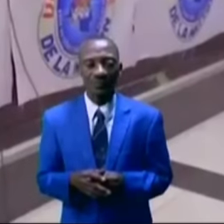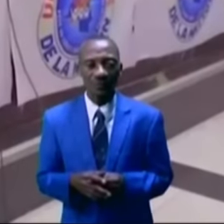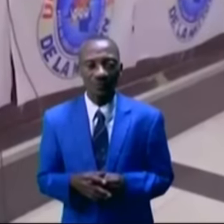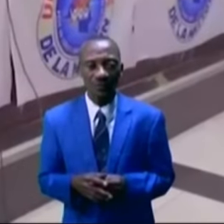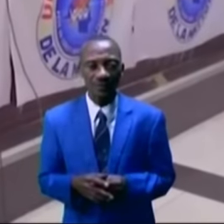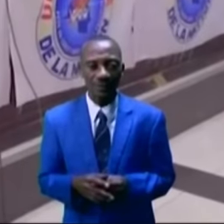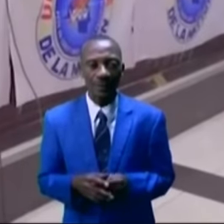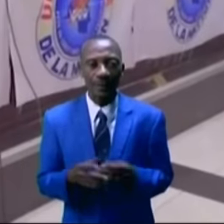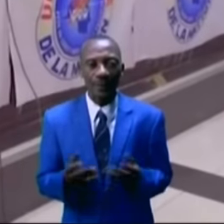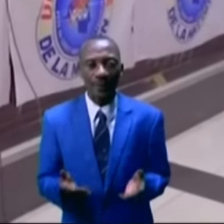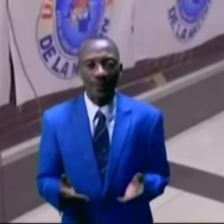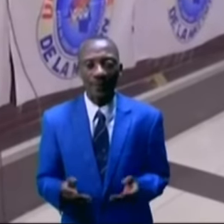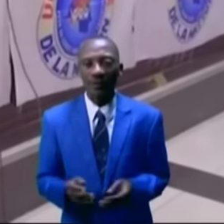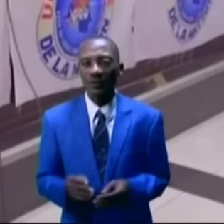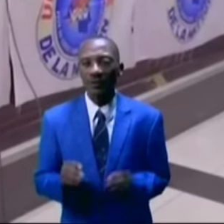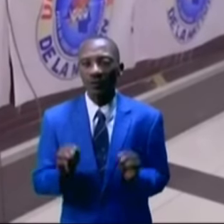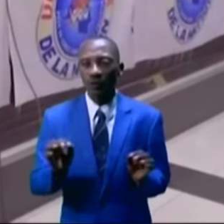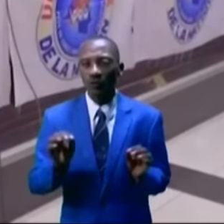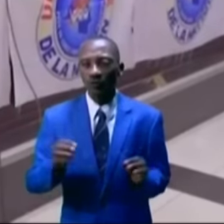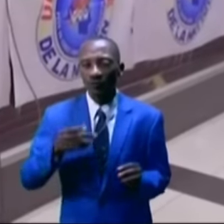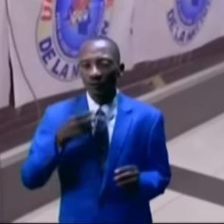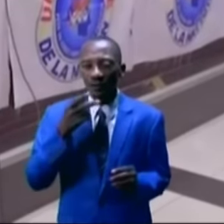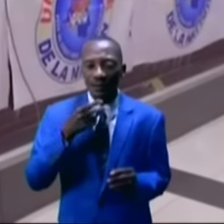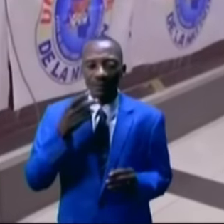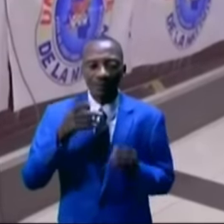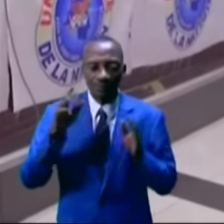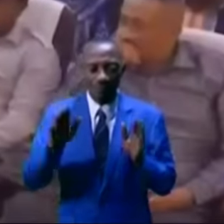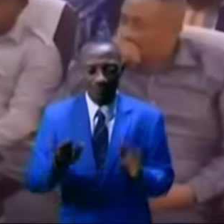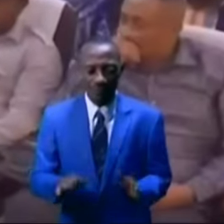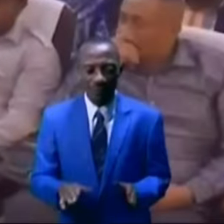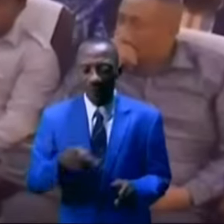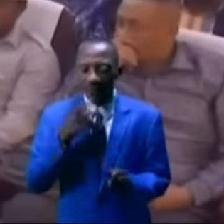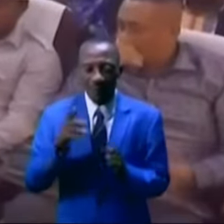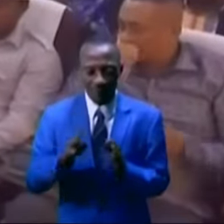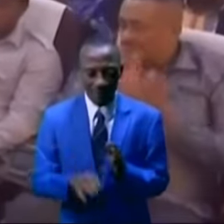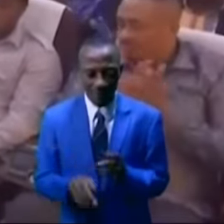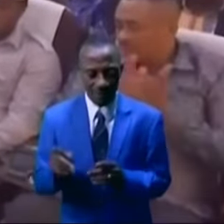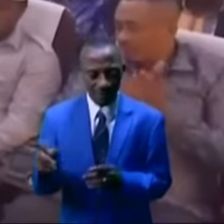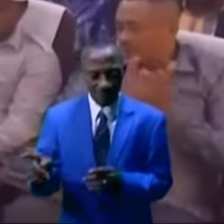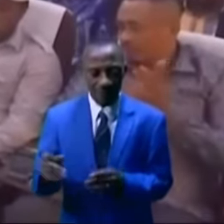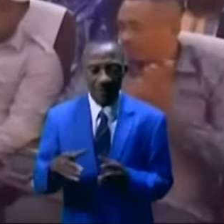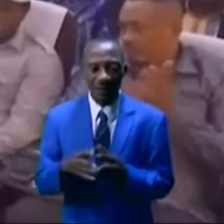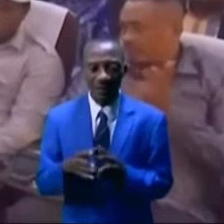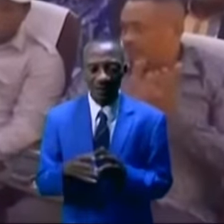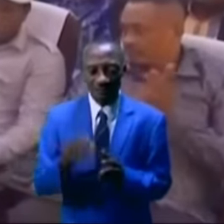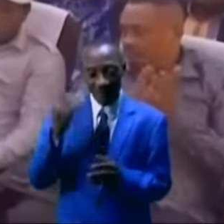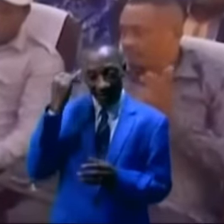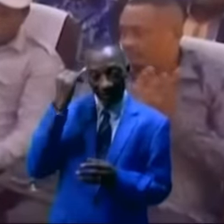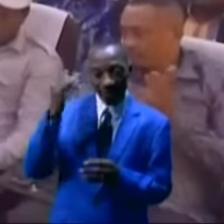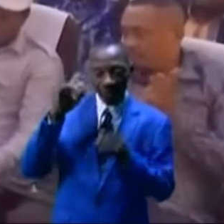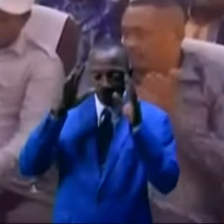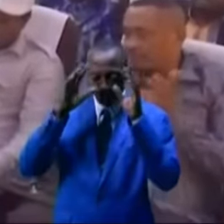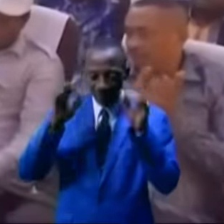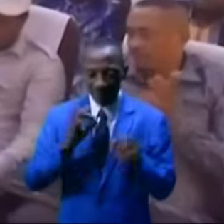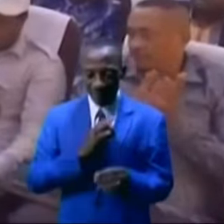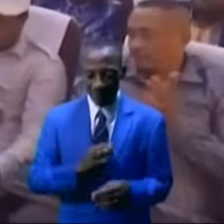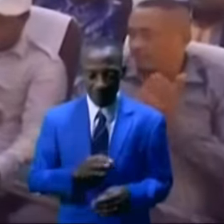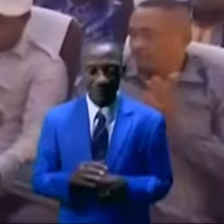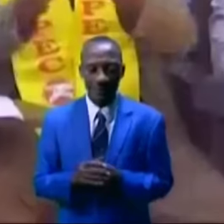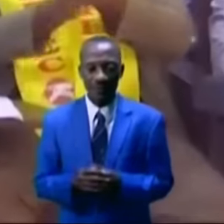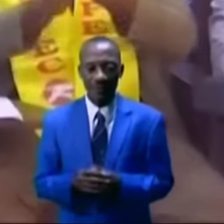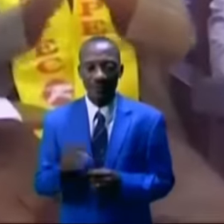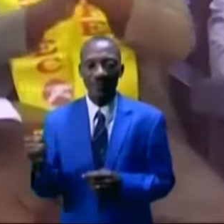Les extra-parlementaires demeurent sur la vision du chef de l'État Félix Antoine Tshisekedi, réunis dans la salle